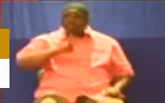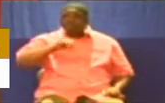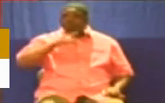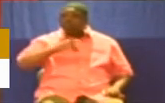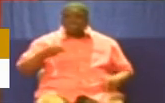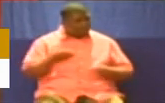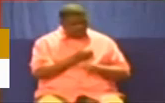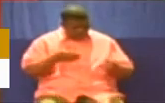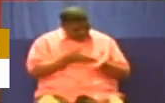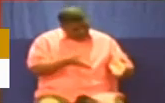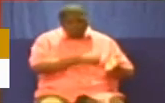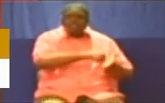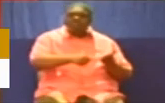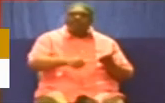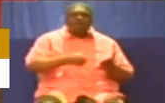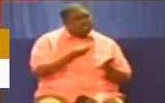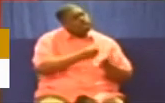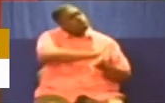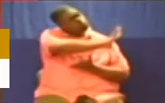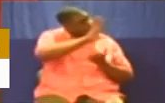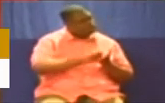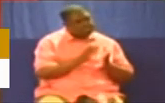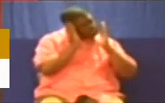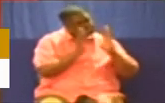mpaka leo. Nimelipa hela zote Mheshimiwa Speaker.